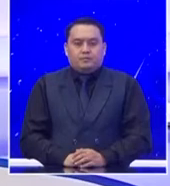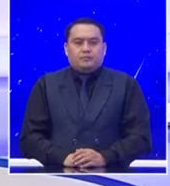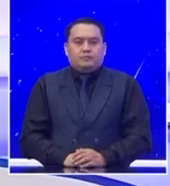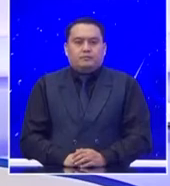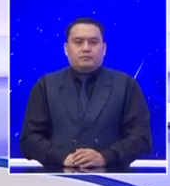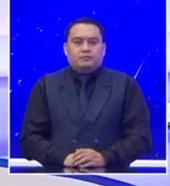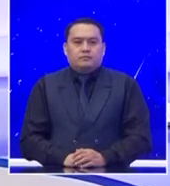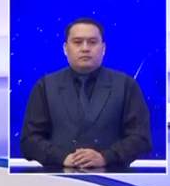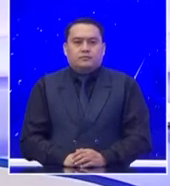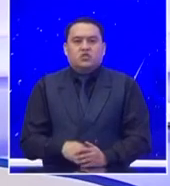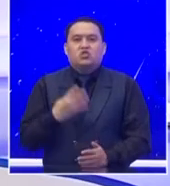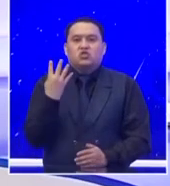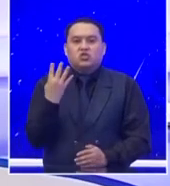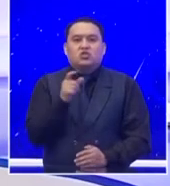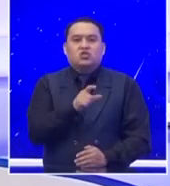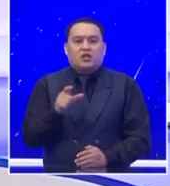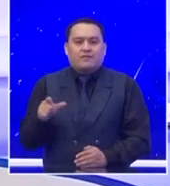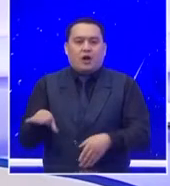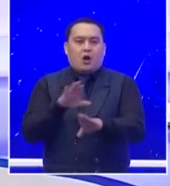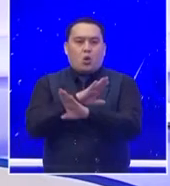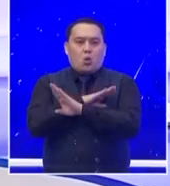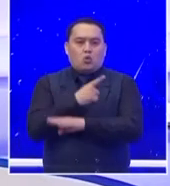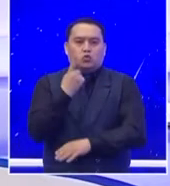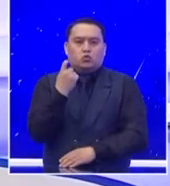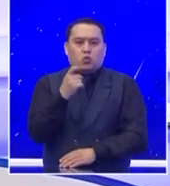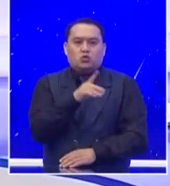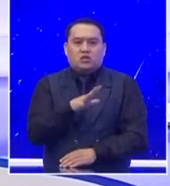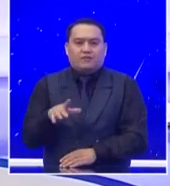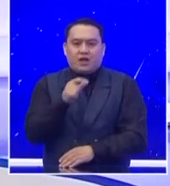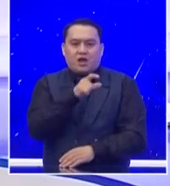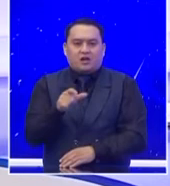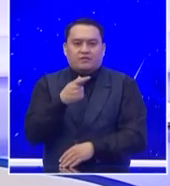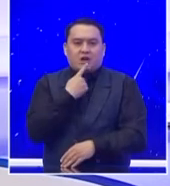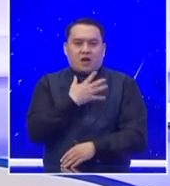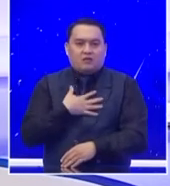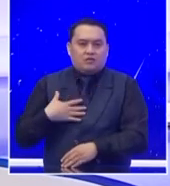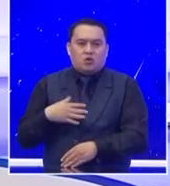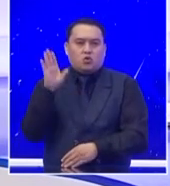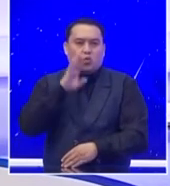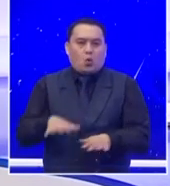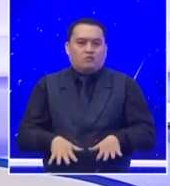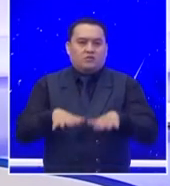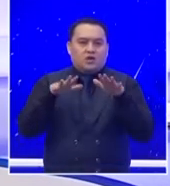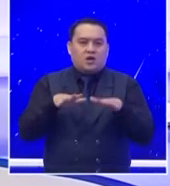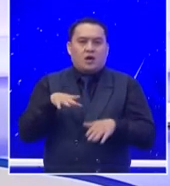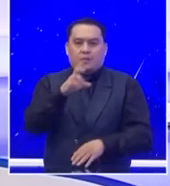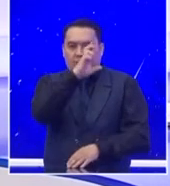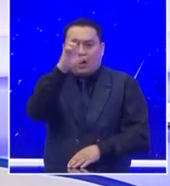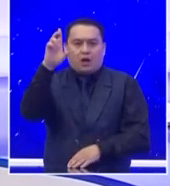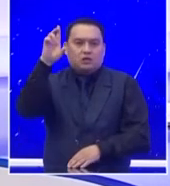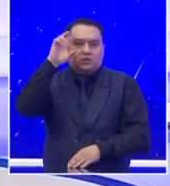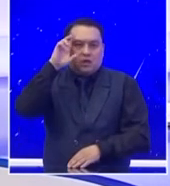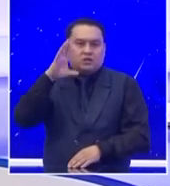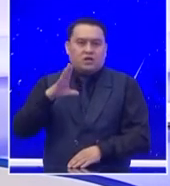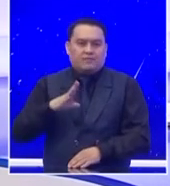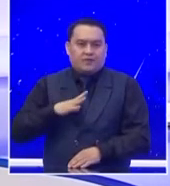По меньшей мере 4 человека погибли и сотни пострадали в результате мощнейших наводнений в штате Рио-де-Жанейро